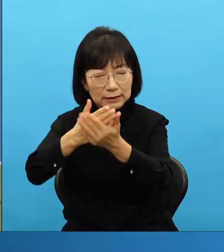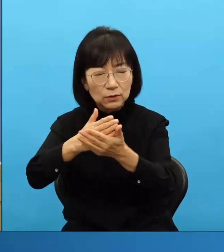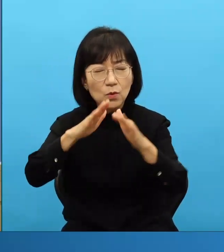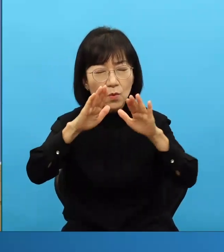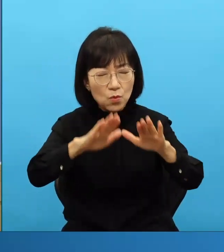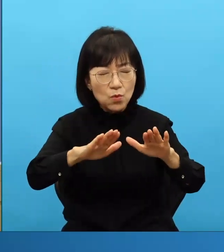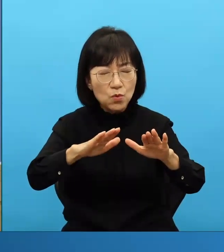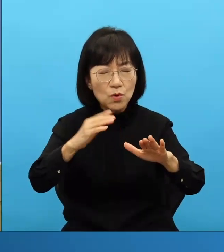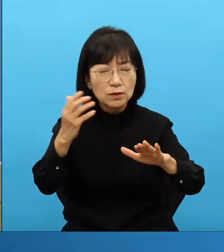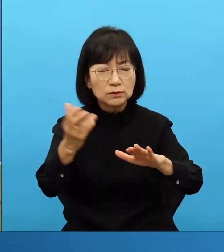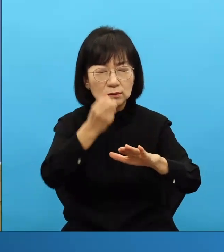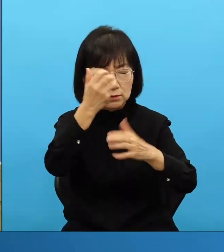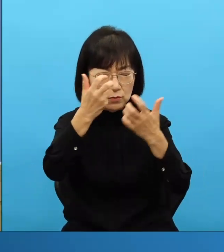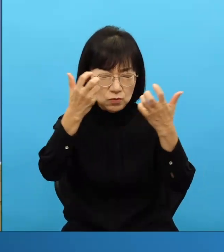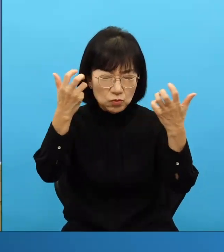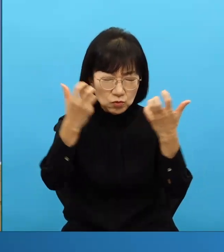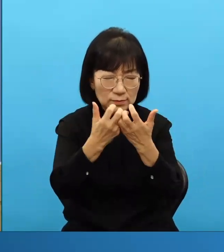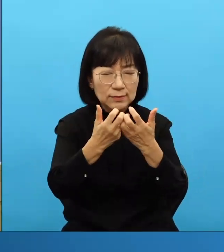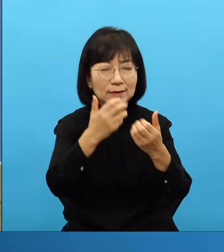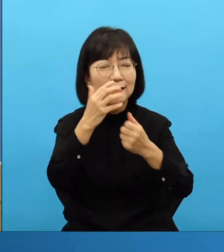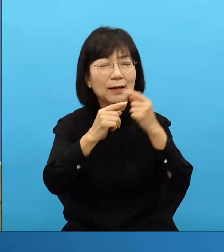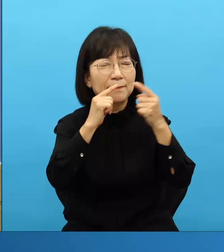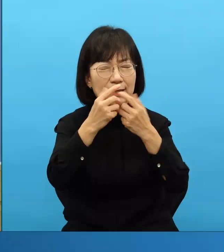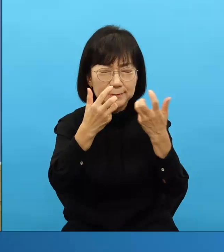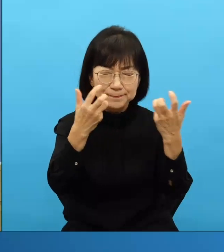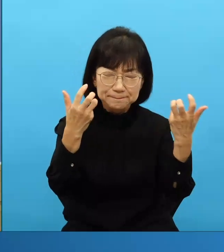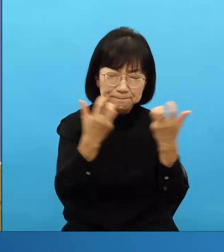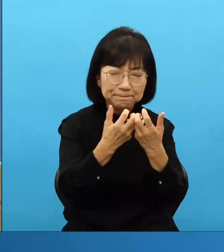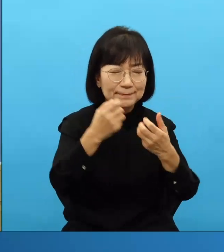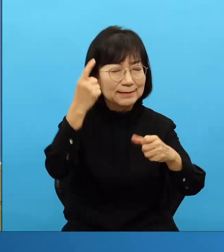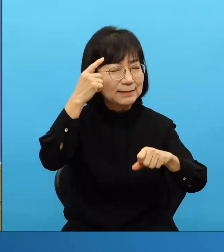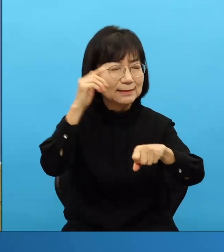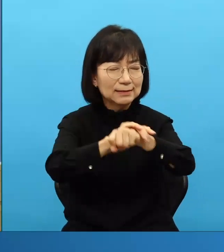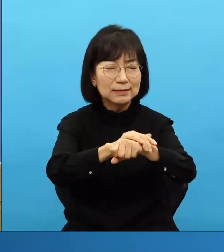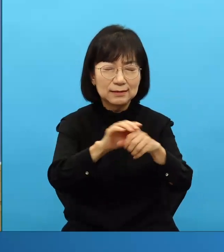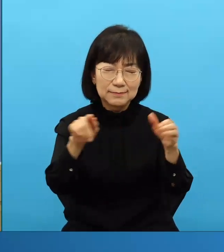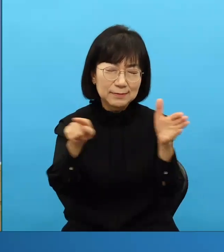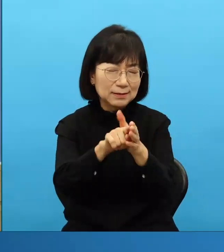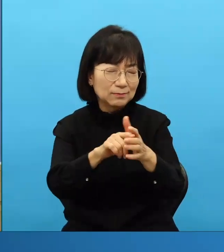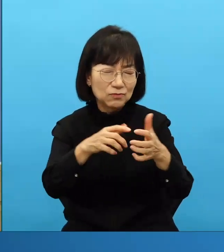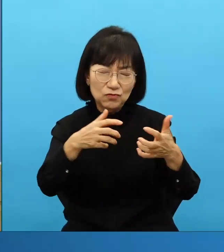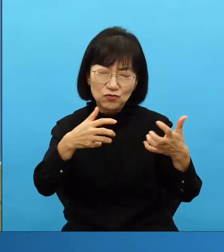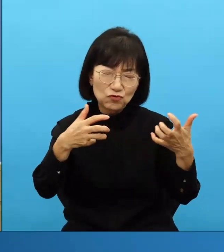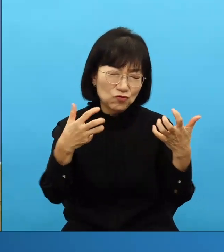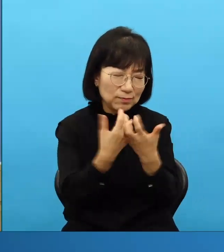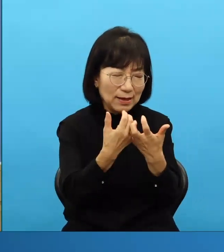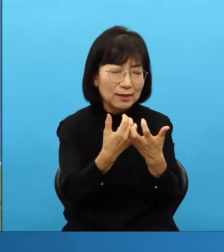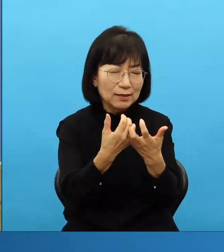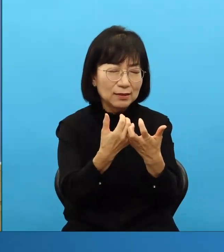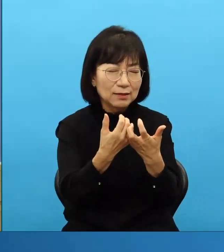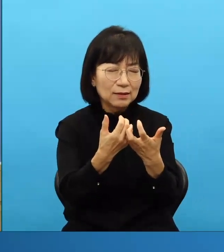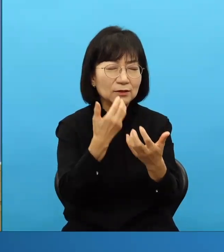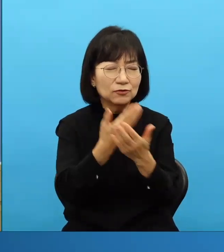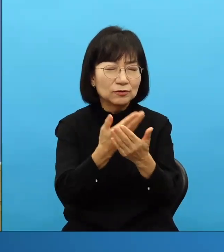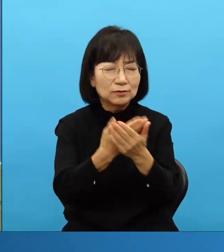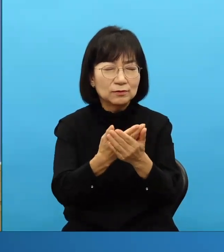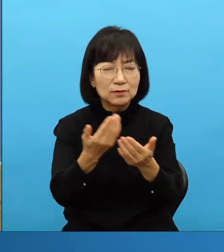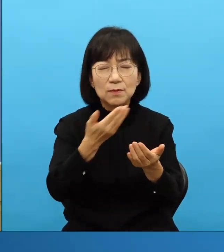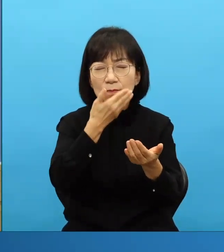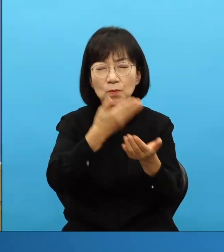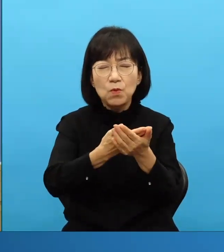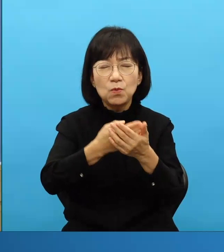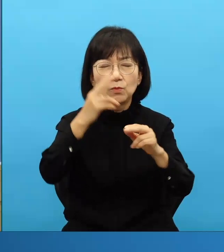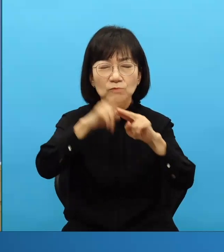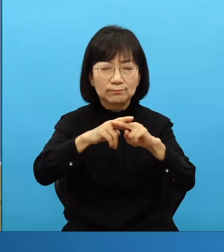충만, 오직 말씀 충만, 오직 지혜와 믿음 충만으로 보호자의 능력으로 우리 가운데 역사하여